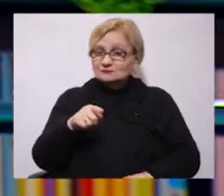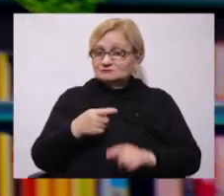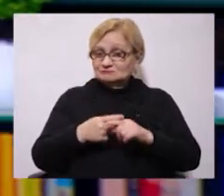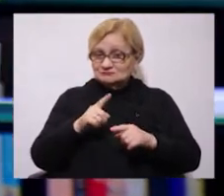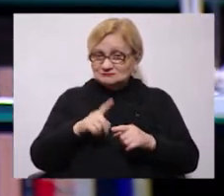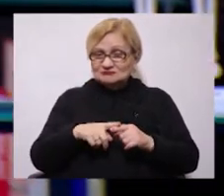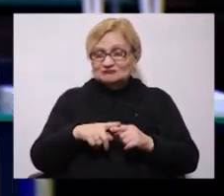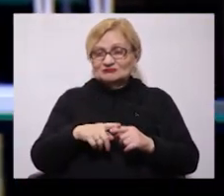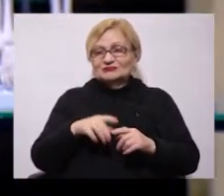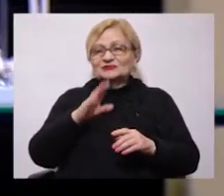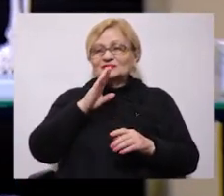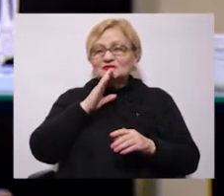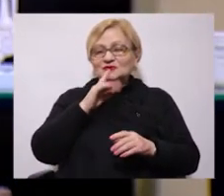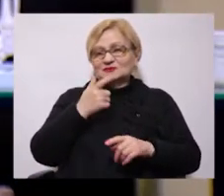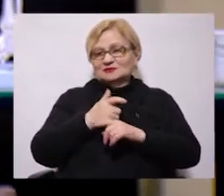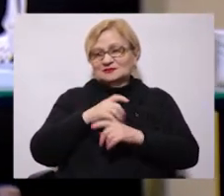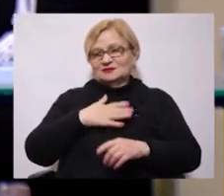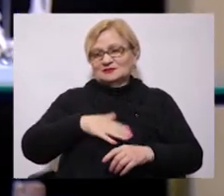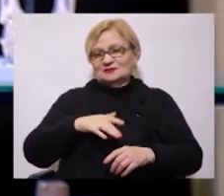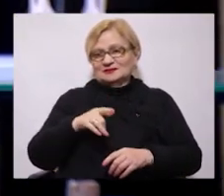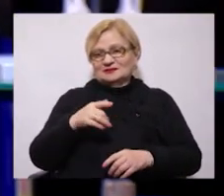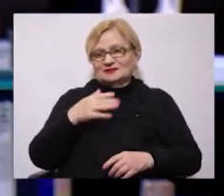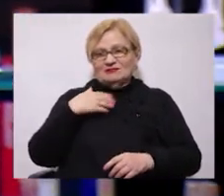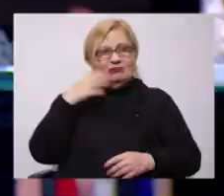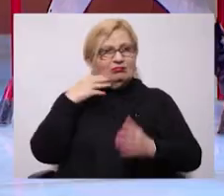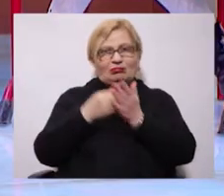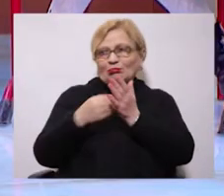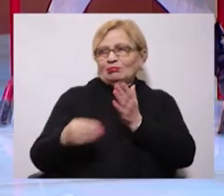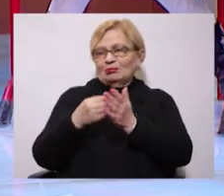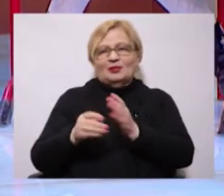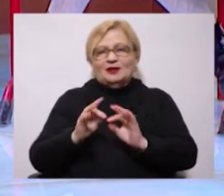განცდა არასოდეს აღარ ჰქონია.